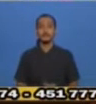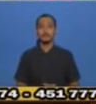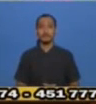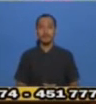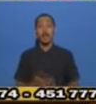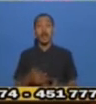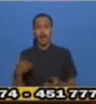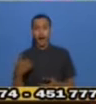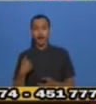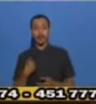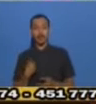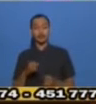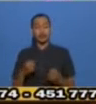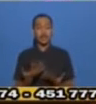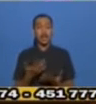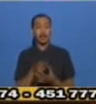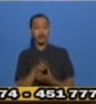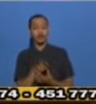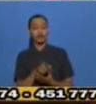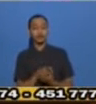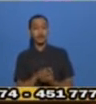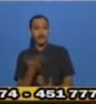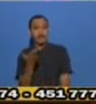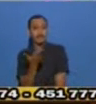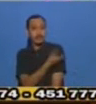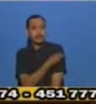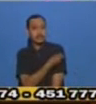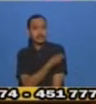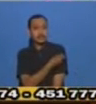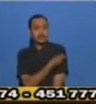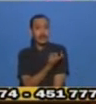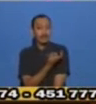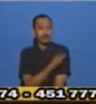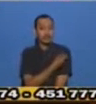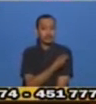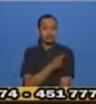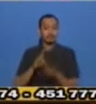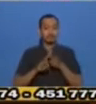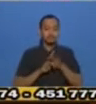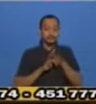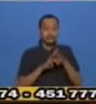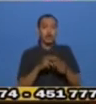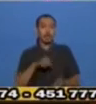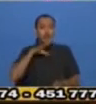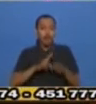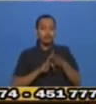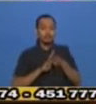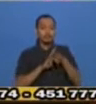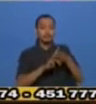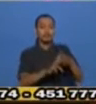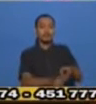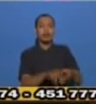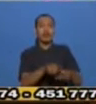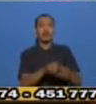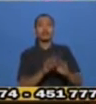itu diantar oleh anaknya, tapi kemudian suruh pulang sendiri. Nah repot ini kalau kayak gini. Nah ini yang saya bilang, waduh